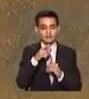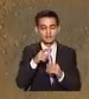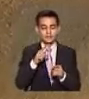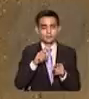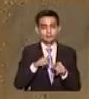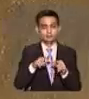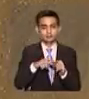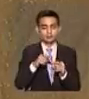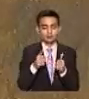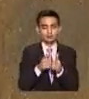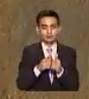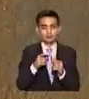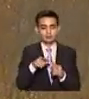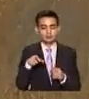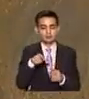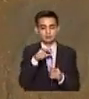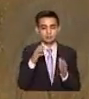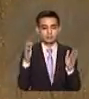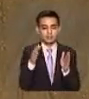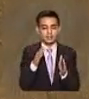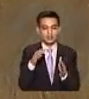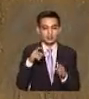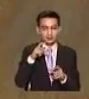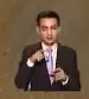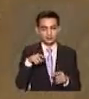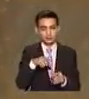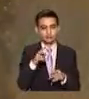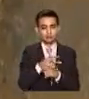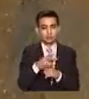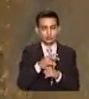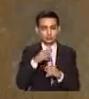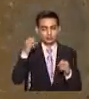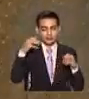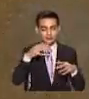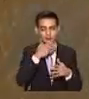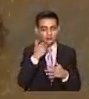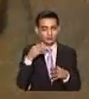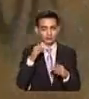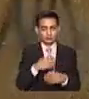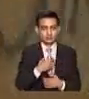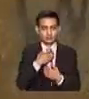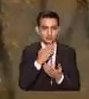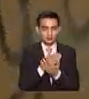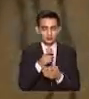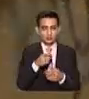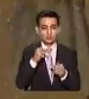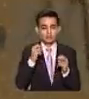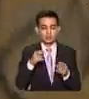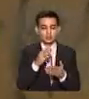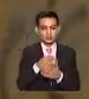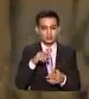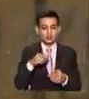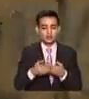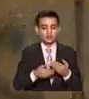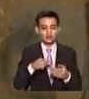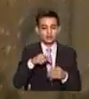через маленький узкий проход. По словам местных жителей, здесь ночью не бывает освещения, поэтому страшно и небезопасно. Лестницы